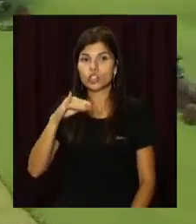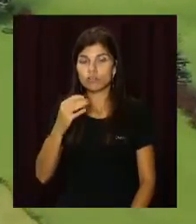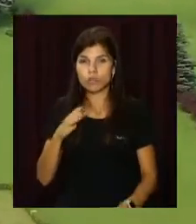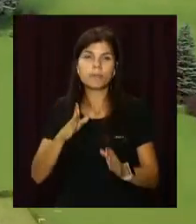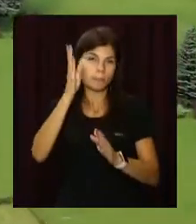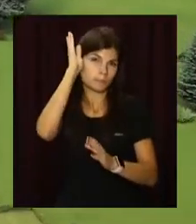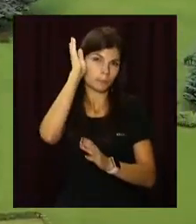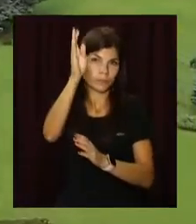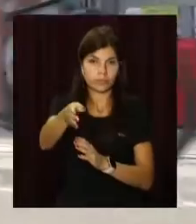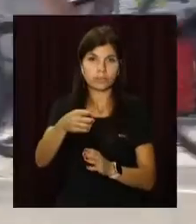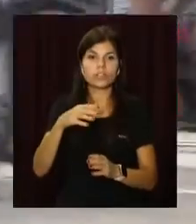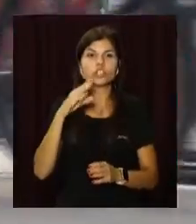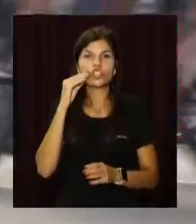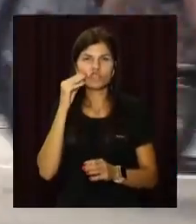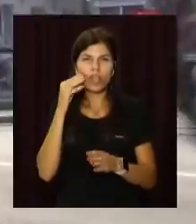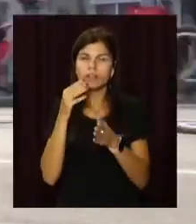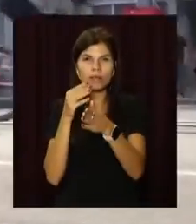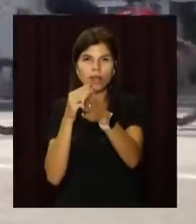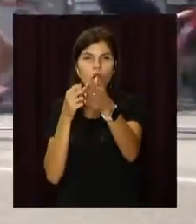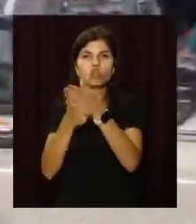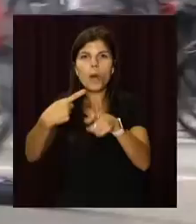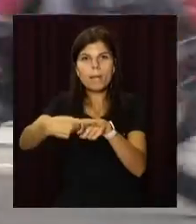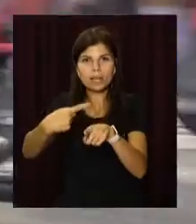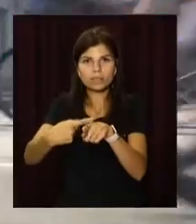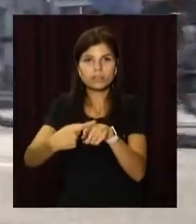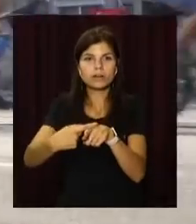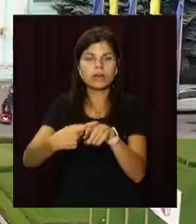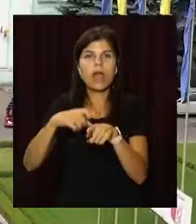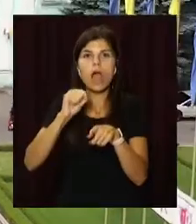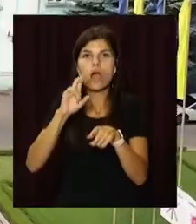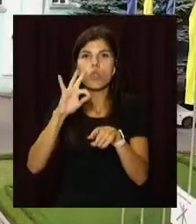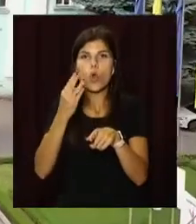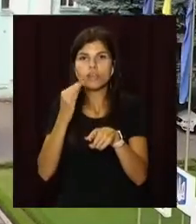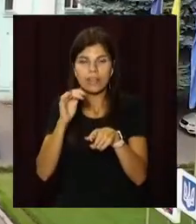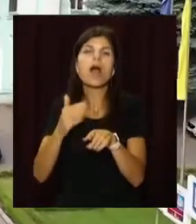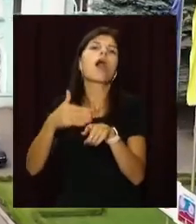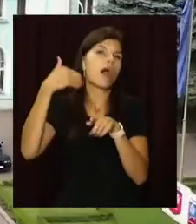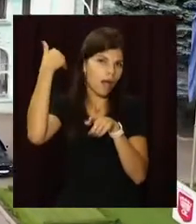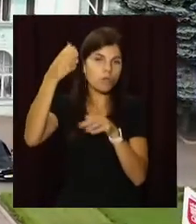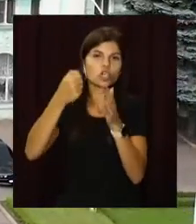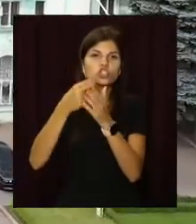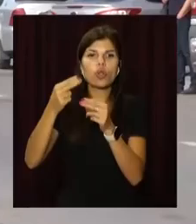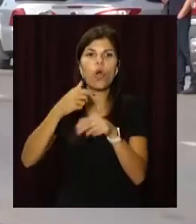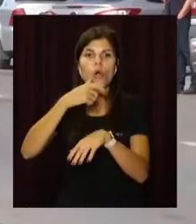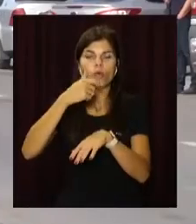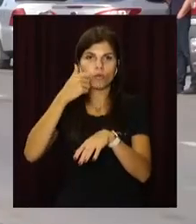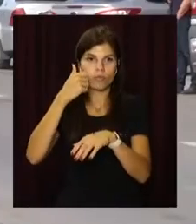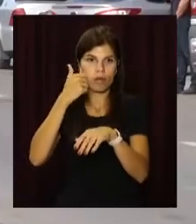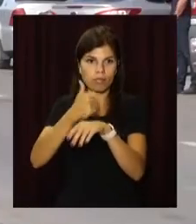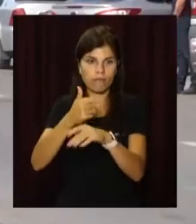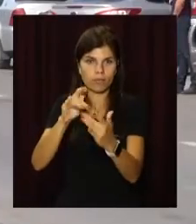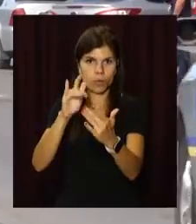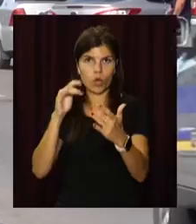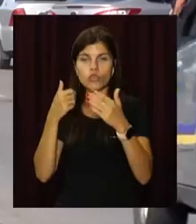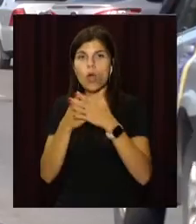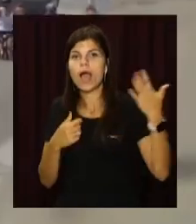Далі поїхали проспектом Тараса Шевченка до перехрестя з проспектом Маношкіна, а після через весь головний міст в напрямку лівого